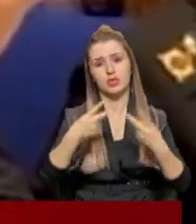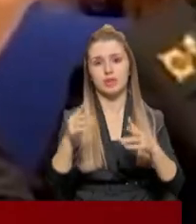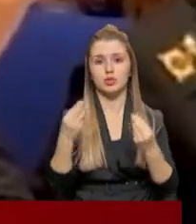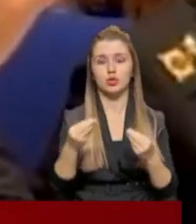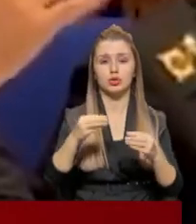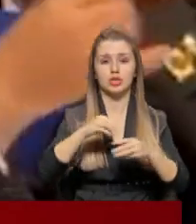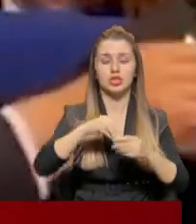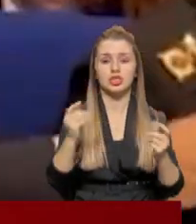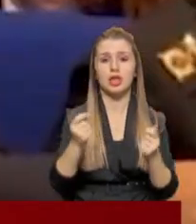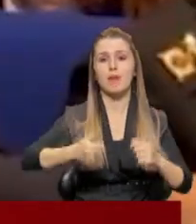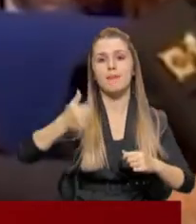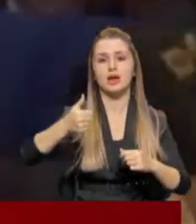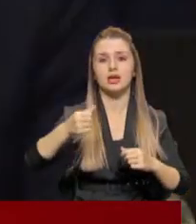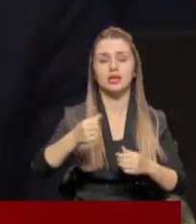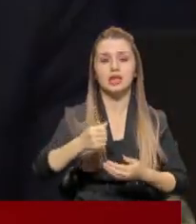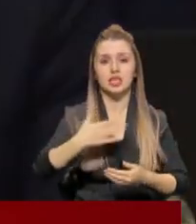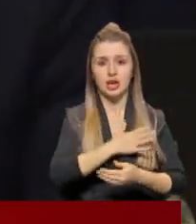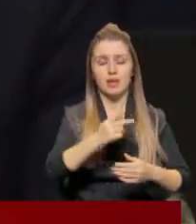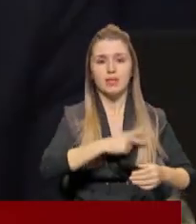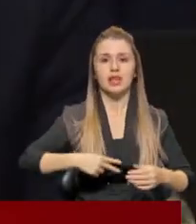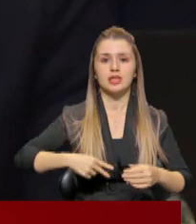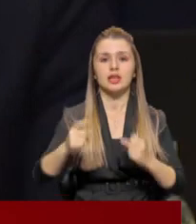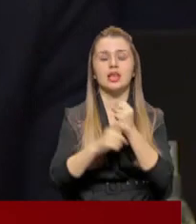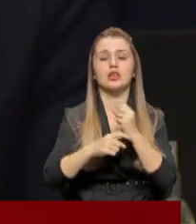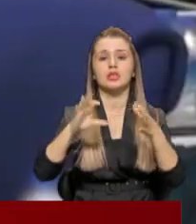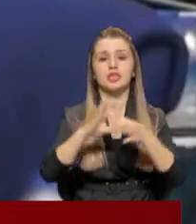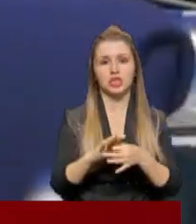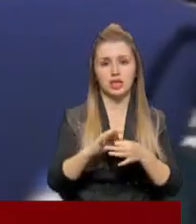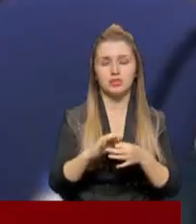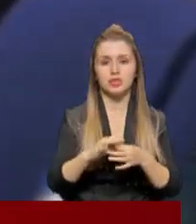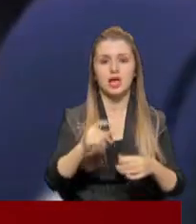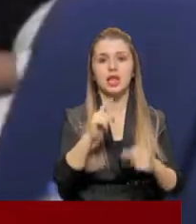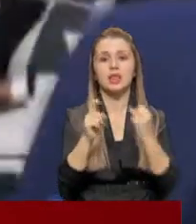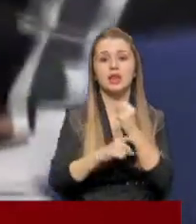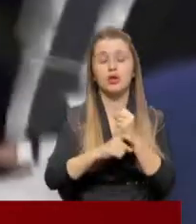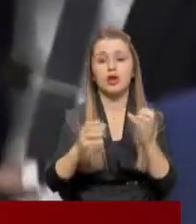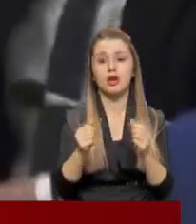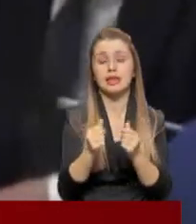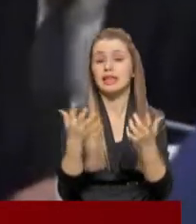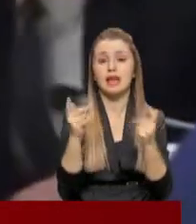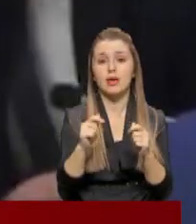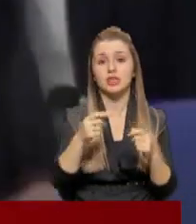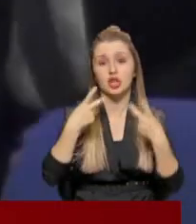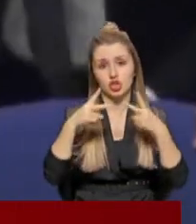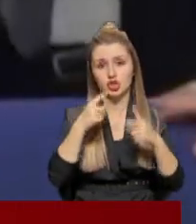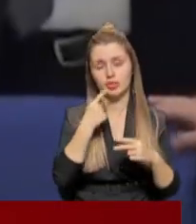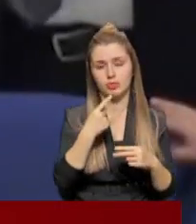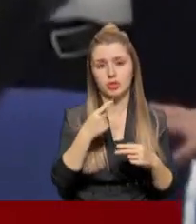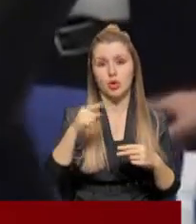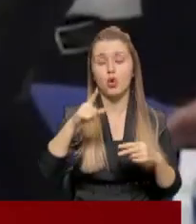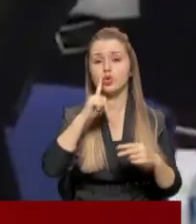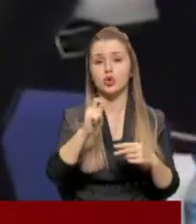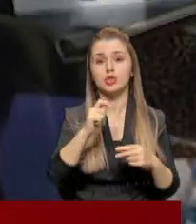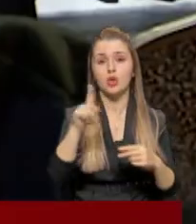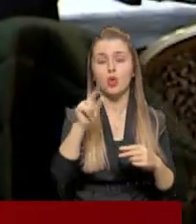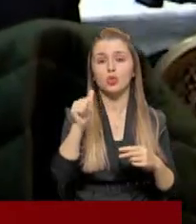İçişleri Bakanı bütçe konuşmasında CHP'li belediyeleri terörle ilişkilendirmiş, terör örgütleriyle neler yaptıklarını açıklayacağım demişti. O